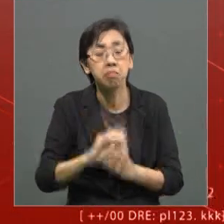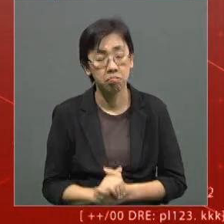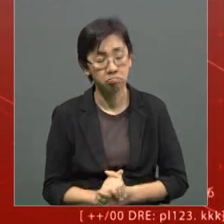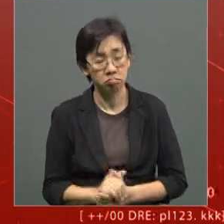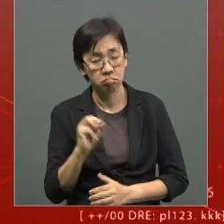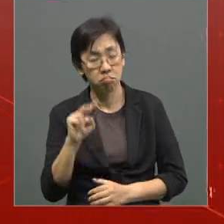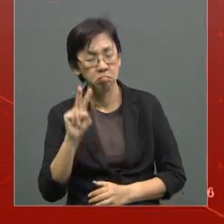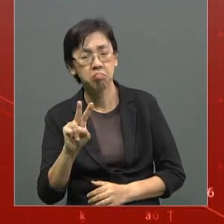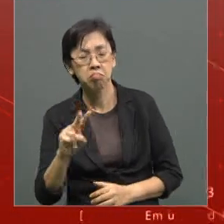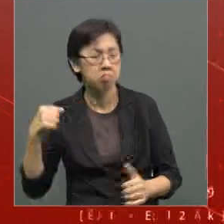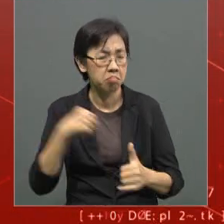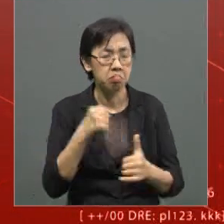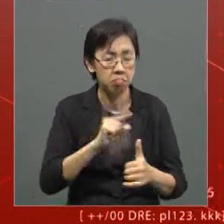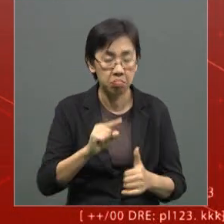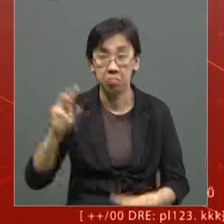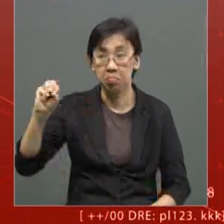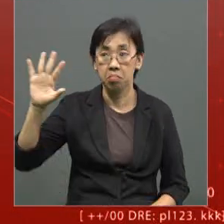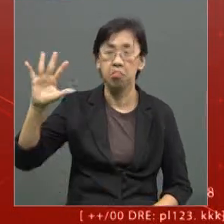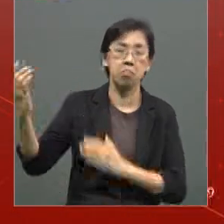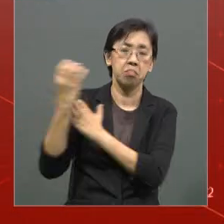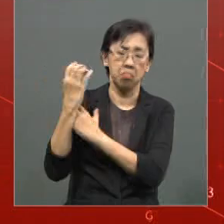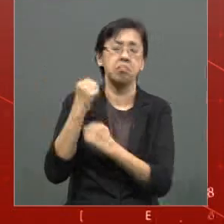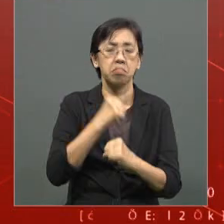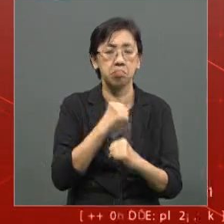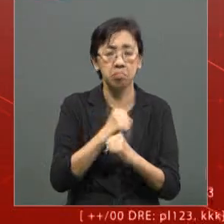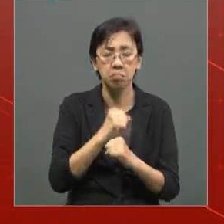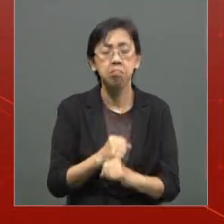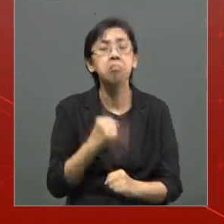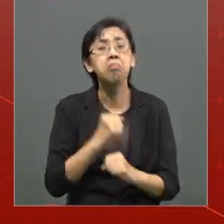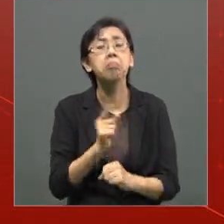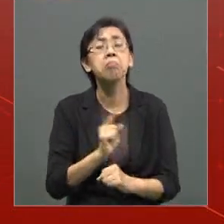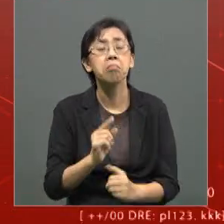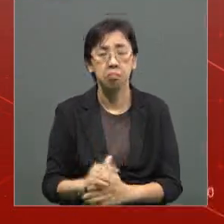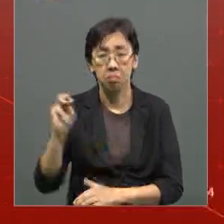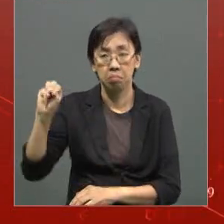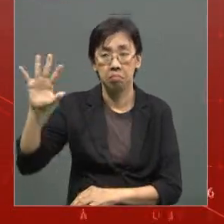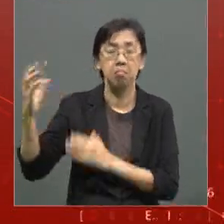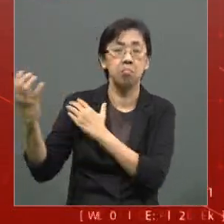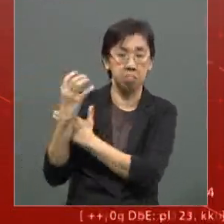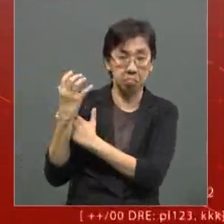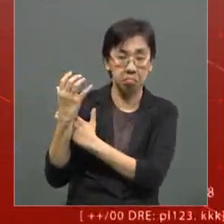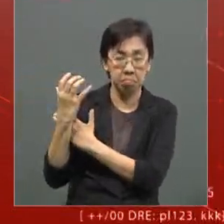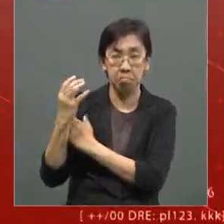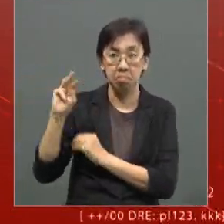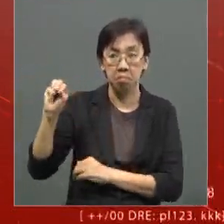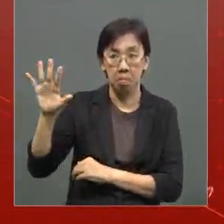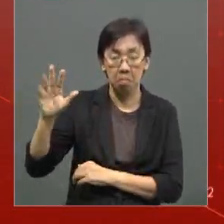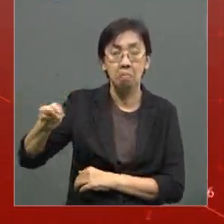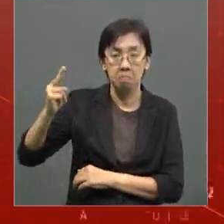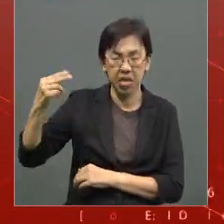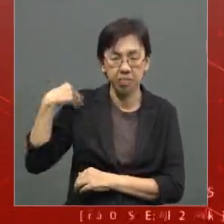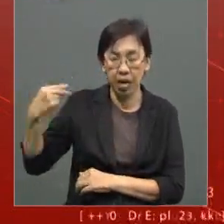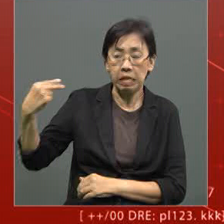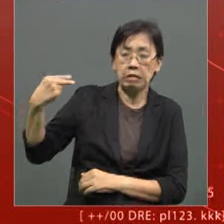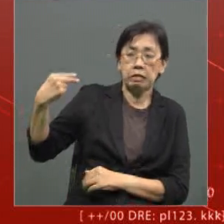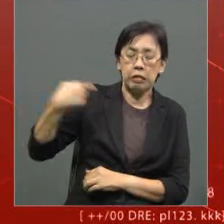ได้ตั้งใจจะทำหรอกเขาถูกรุ่นพี่ม.5 บังคับให้ทำแต่ที่ต้องทำเนี่ยเพราะว่ารุ่นพี่ม.5 เนี่ยมีปืนเอาปืนมาขู่ก็เล